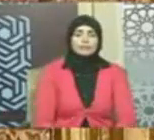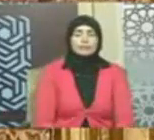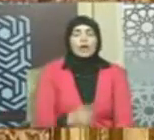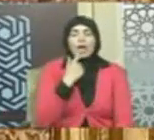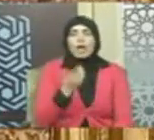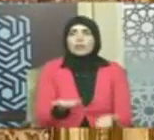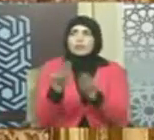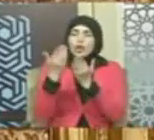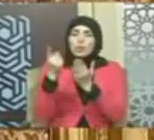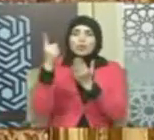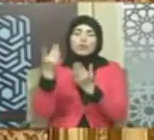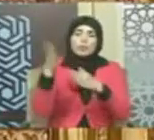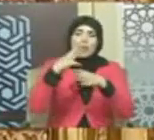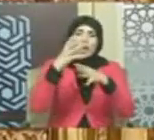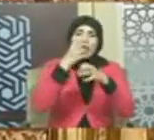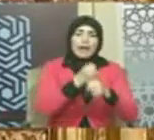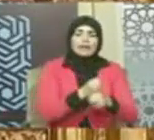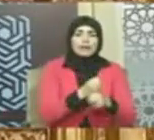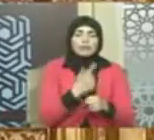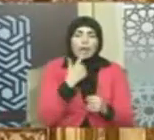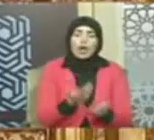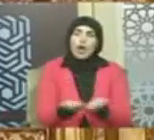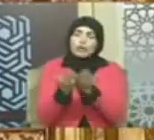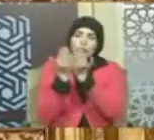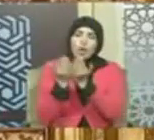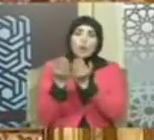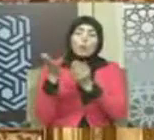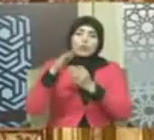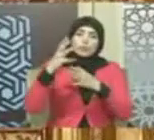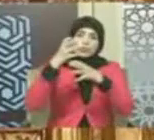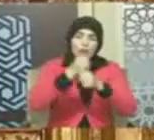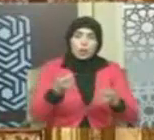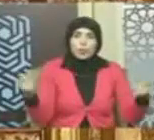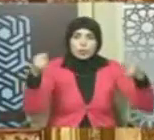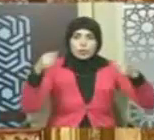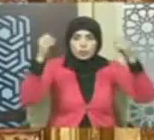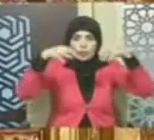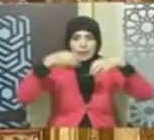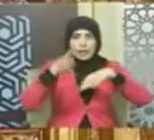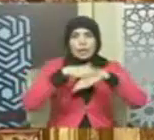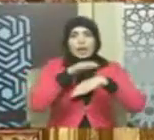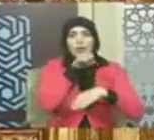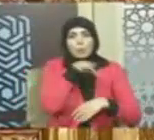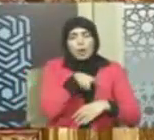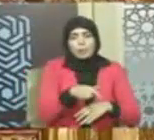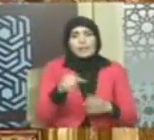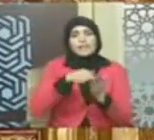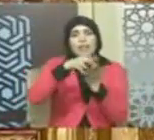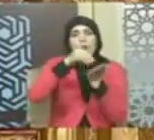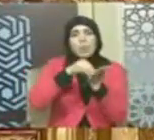صلوات ربي وسلامه عليه. اللهم صلي وسلم وزد وبارك على سيدنا محمد في